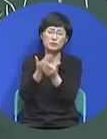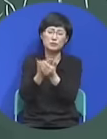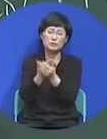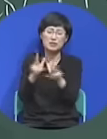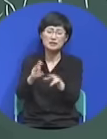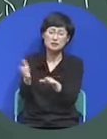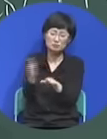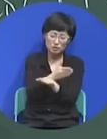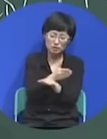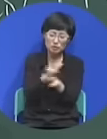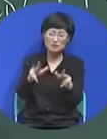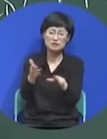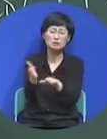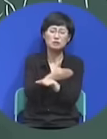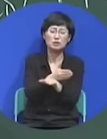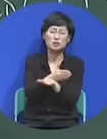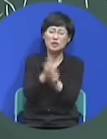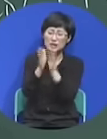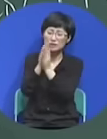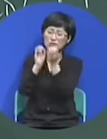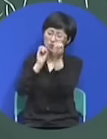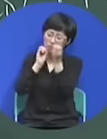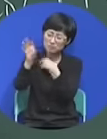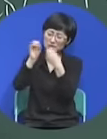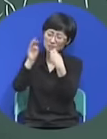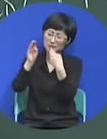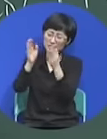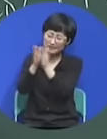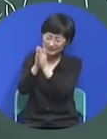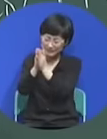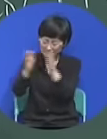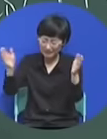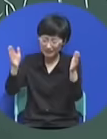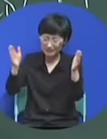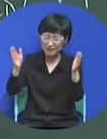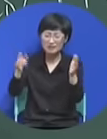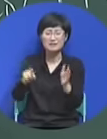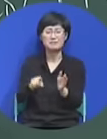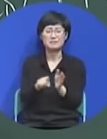凡神所赐给的一切，让我们做证人。 지금 이 시간부터 그 응답이 시작될 줄 믿습니다.